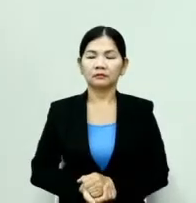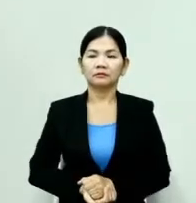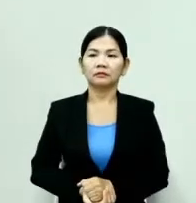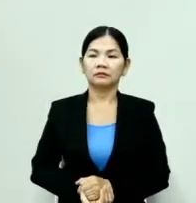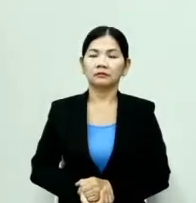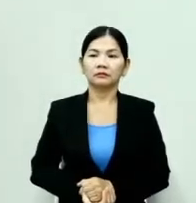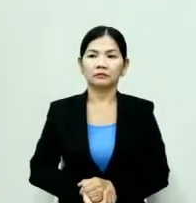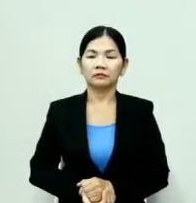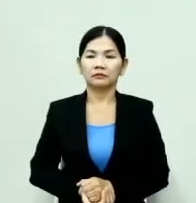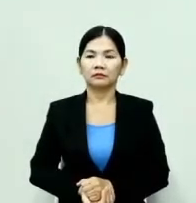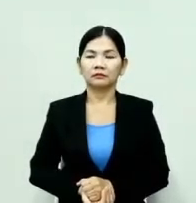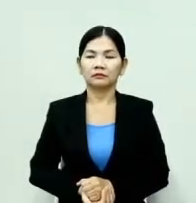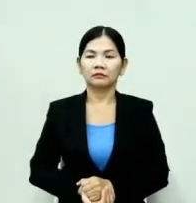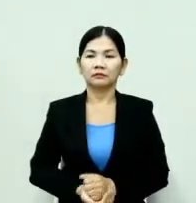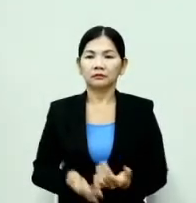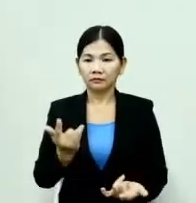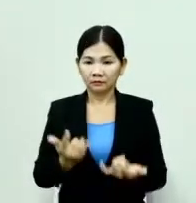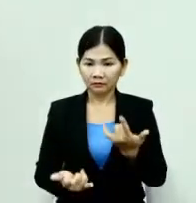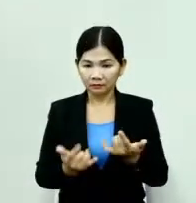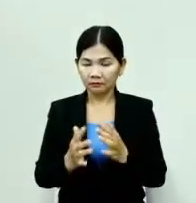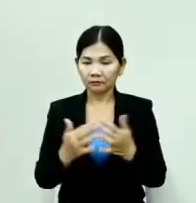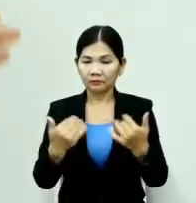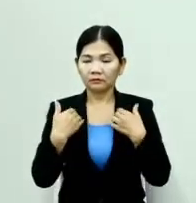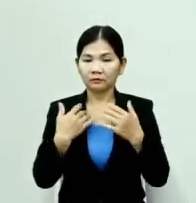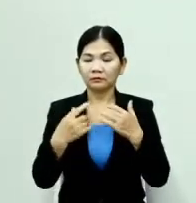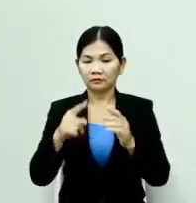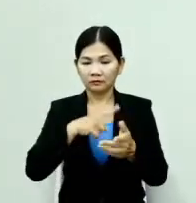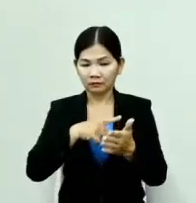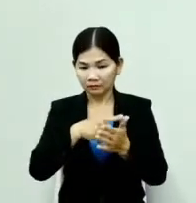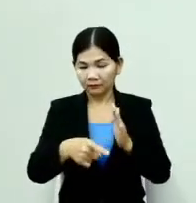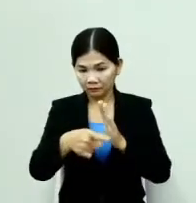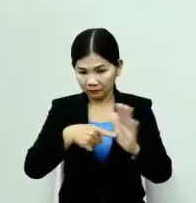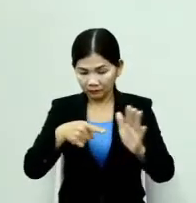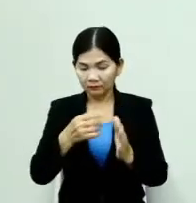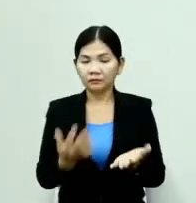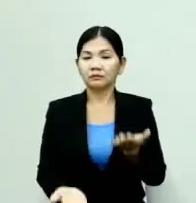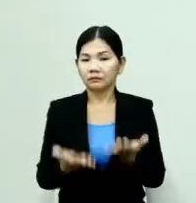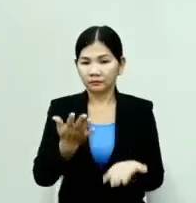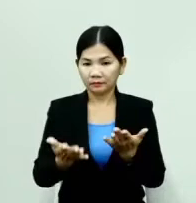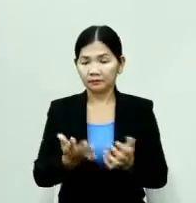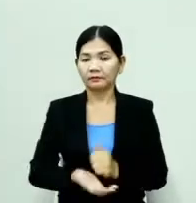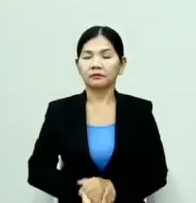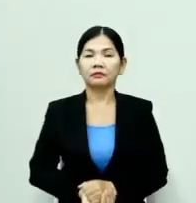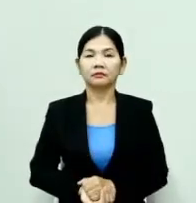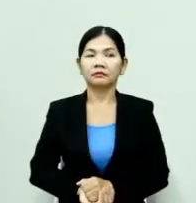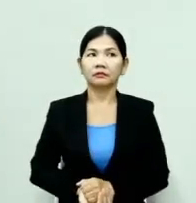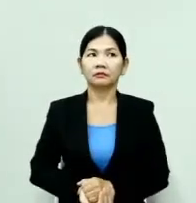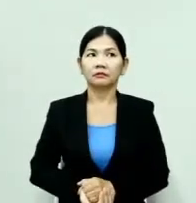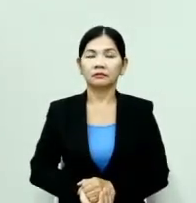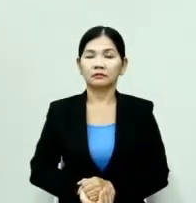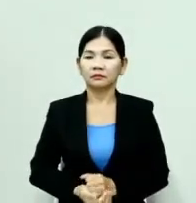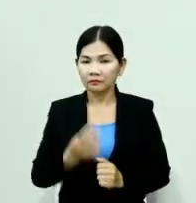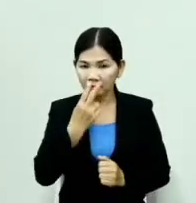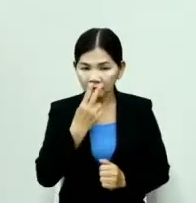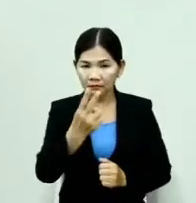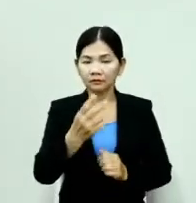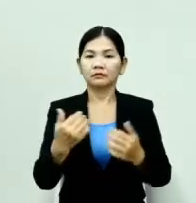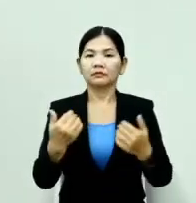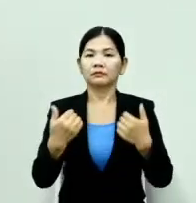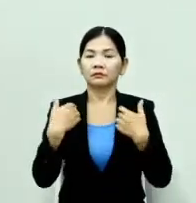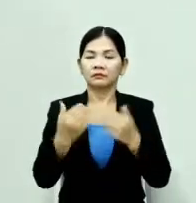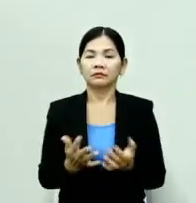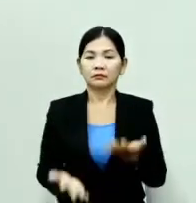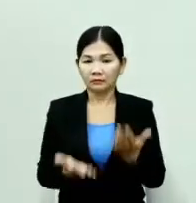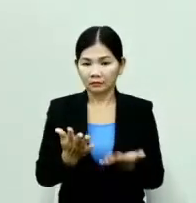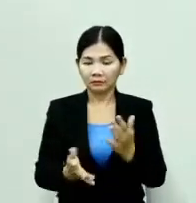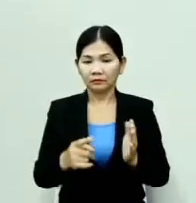ចាអញ្ចឹងការប៉ាន់អញ្ចឹងផលដកនេះគឺជាការប៉ាន់ស្មានទេណាគាត់ចាអញ្ចឹងកុំមើលទៀតតើការប៉ាន់ស្